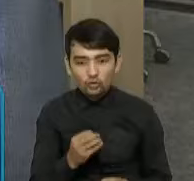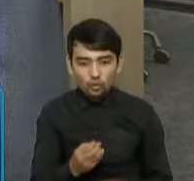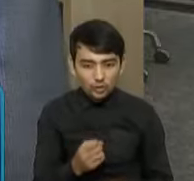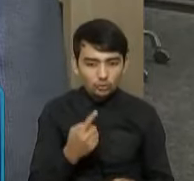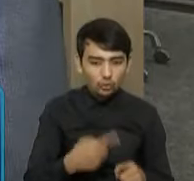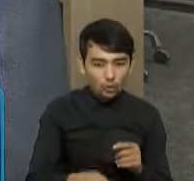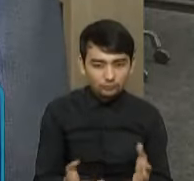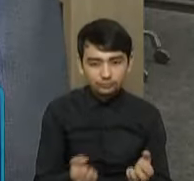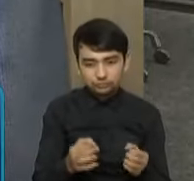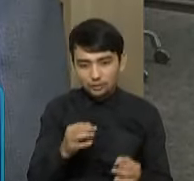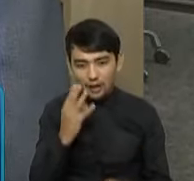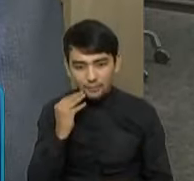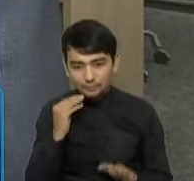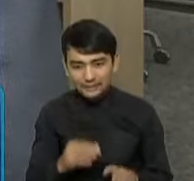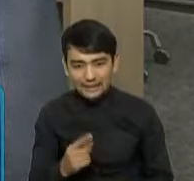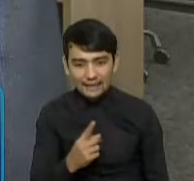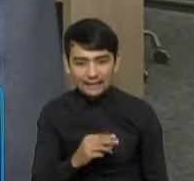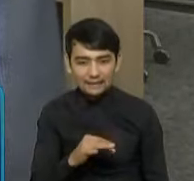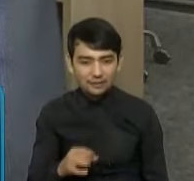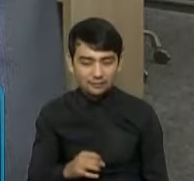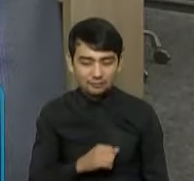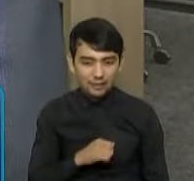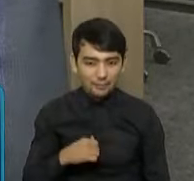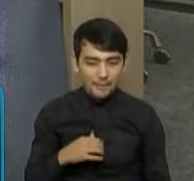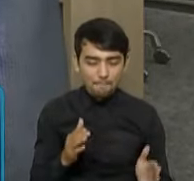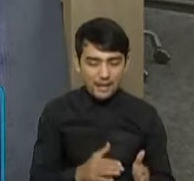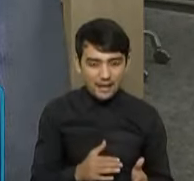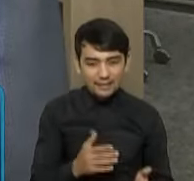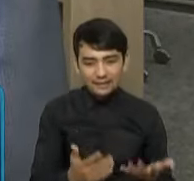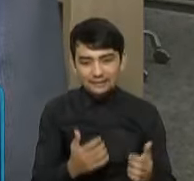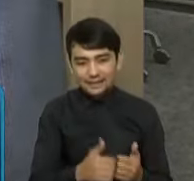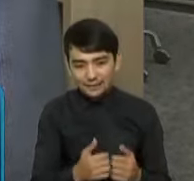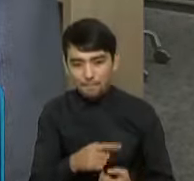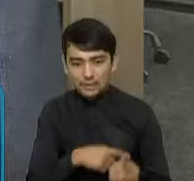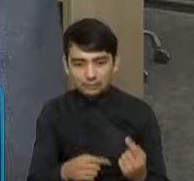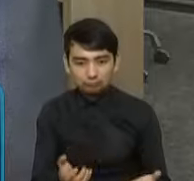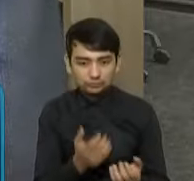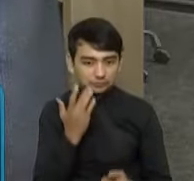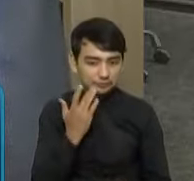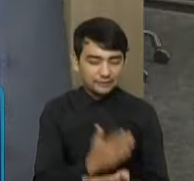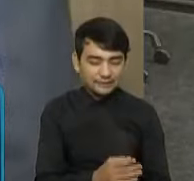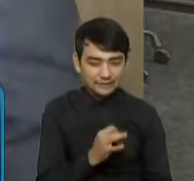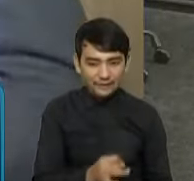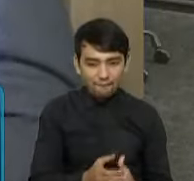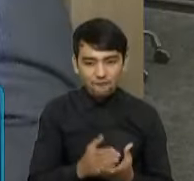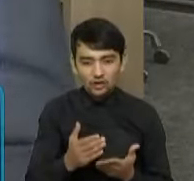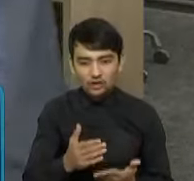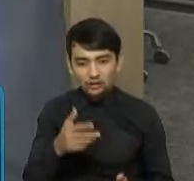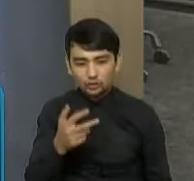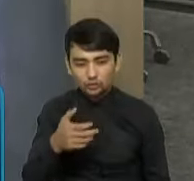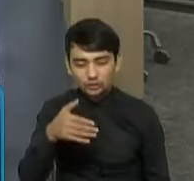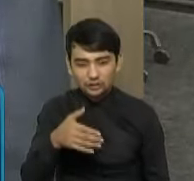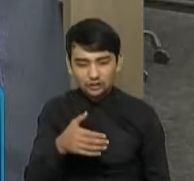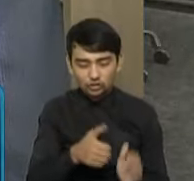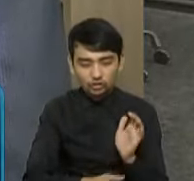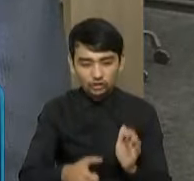виды поддержки делают Алматы лидером по развитию малого и среднего бизнеса. Всего в мегаполисе насчитывается свыше 360